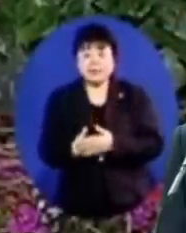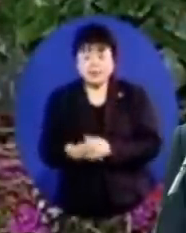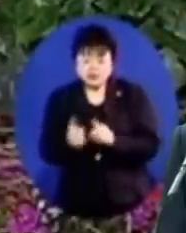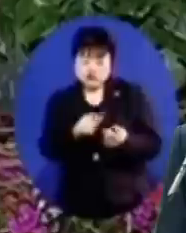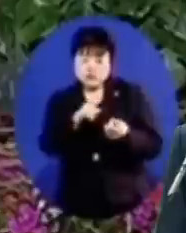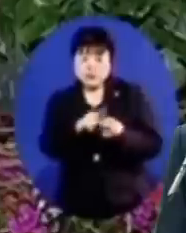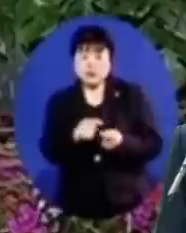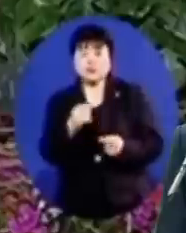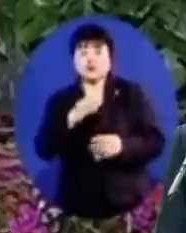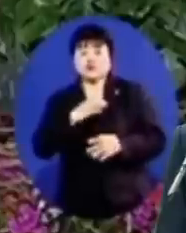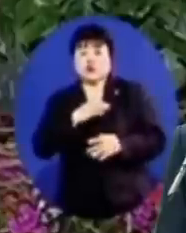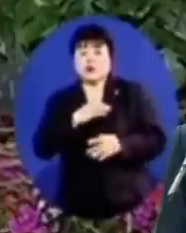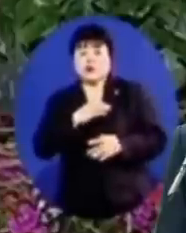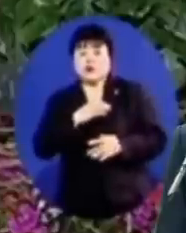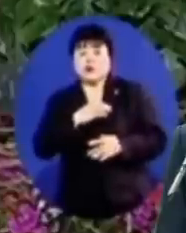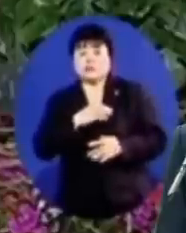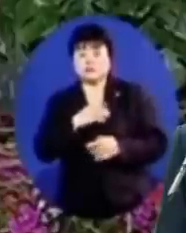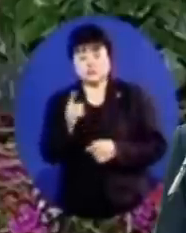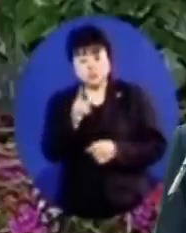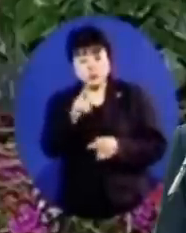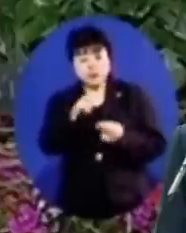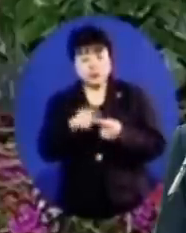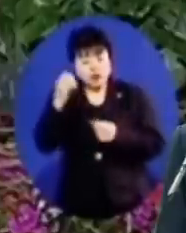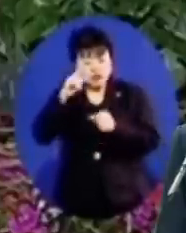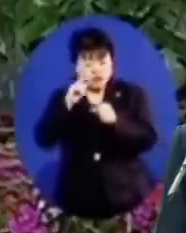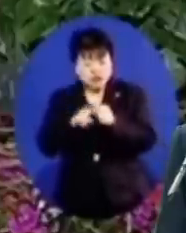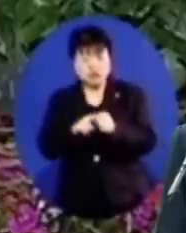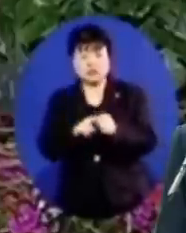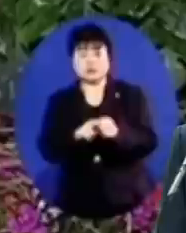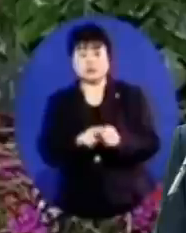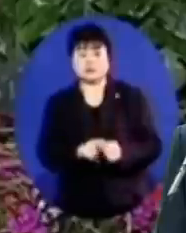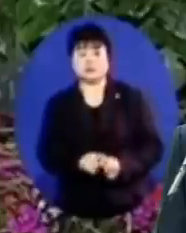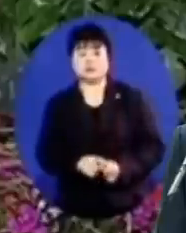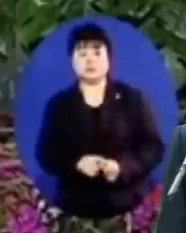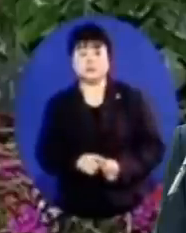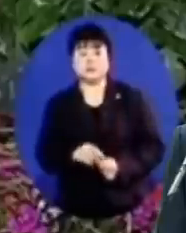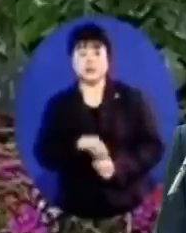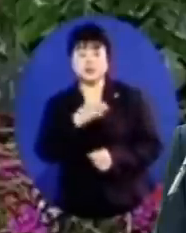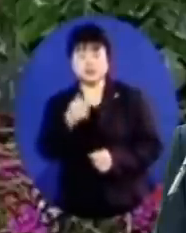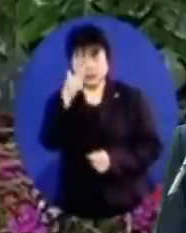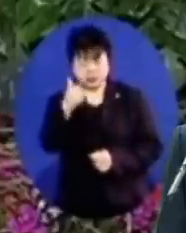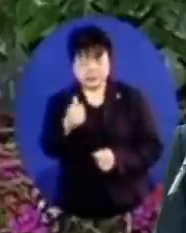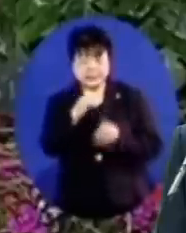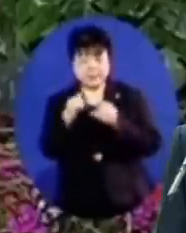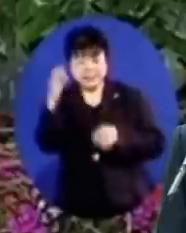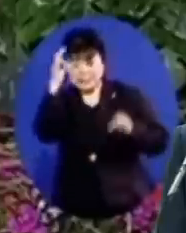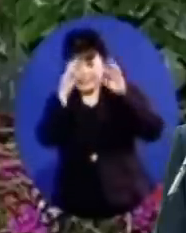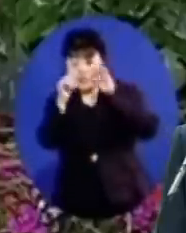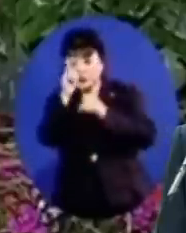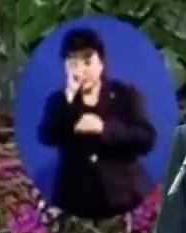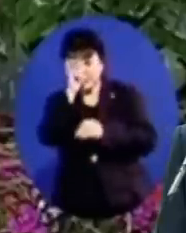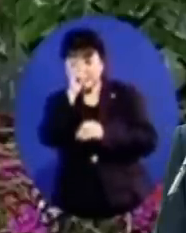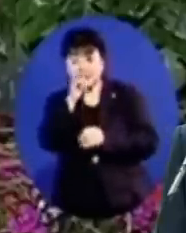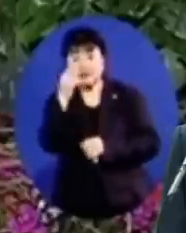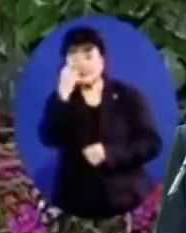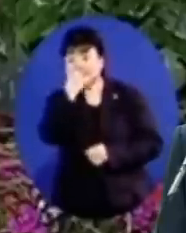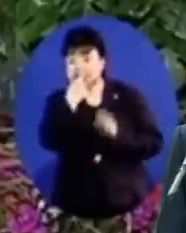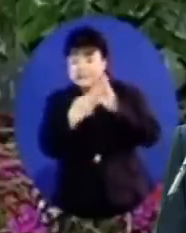대한 두려움의 무언가 영적이고 절대적인 존재자를 찾아 헤매고 있다는 단적인 증거인